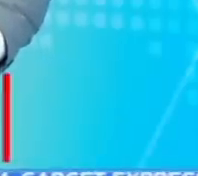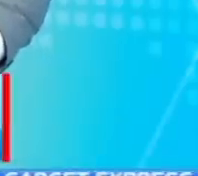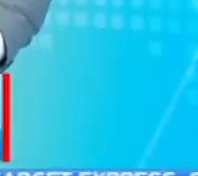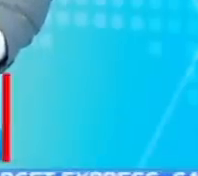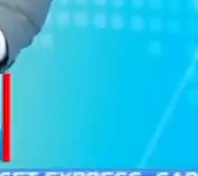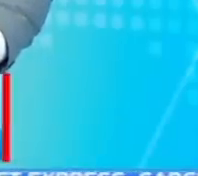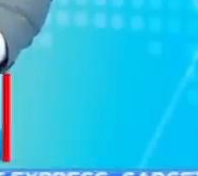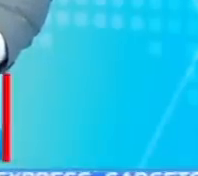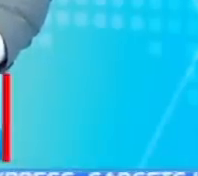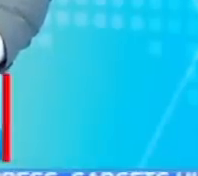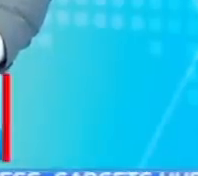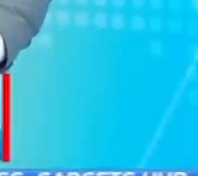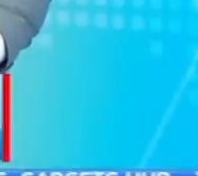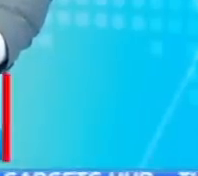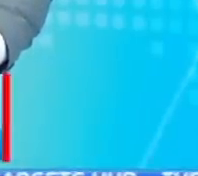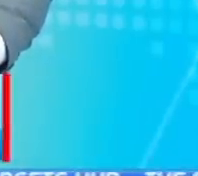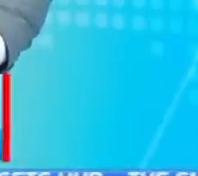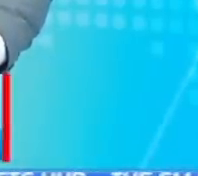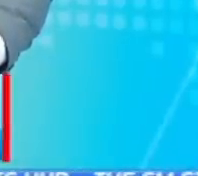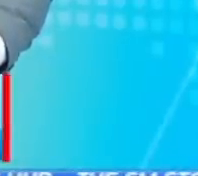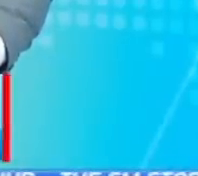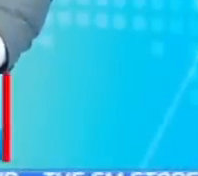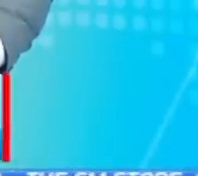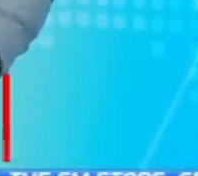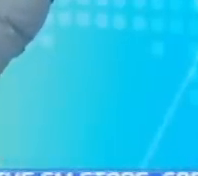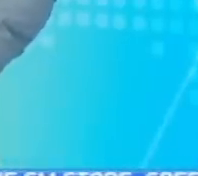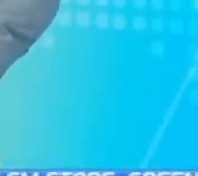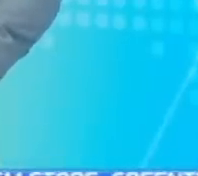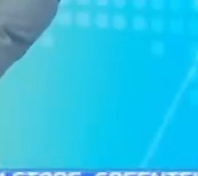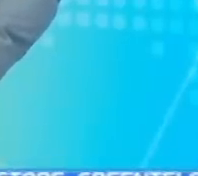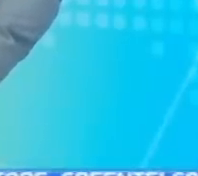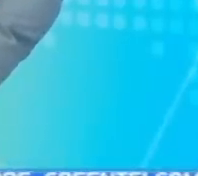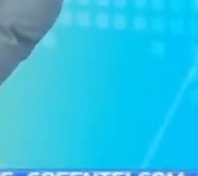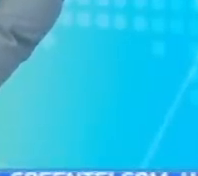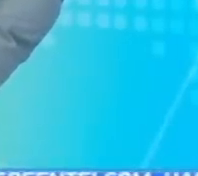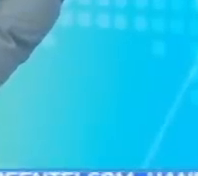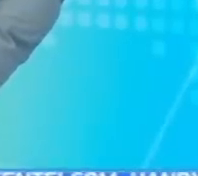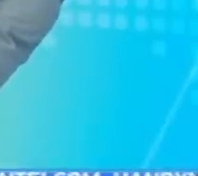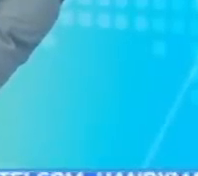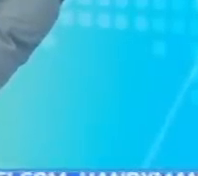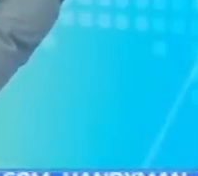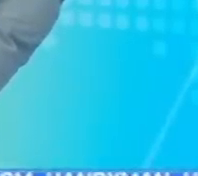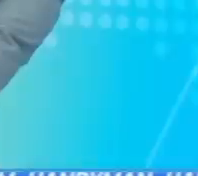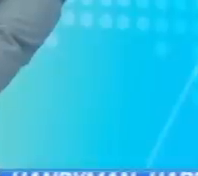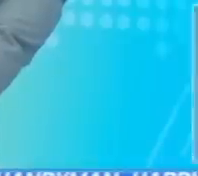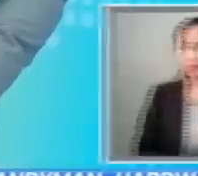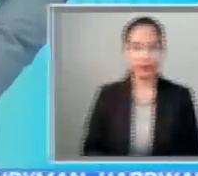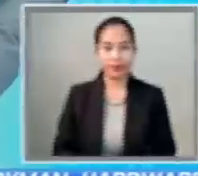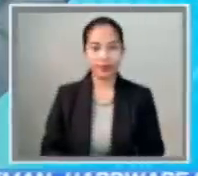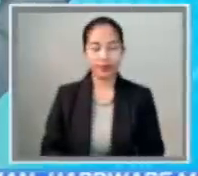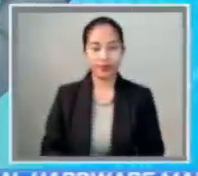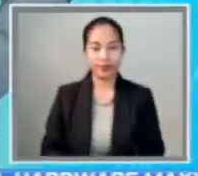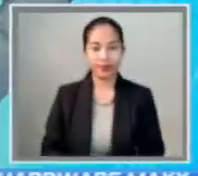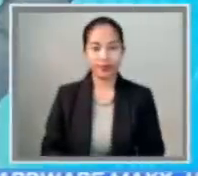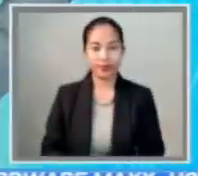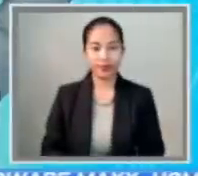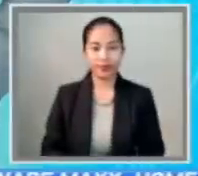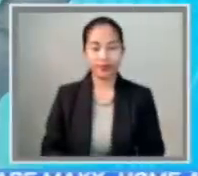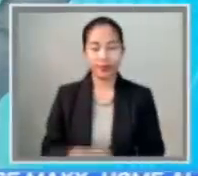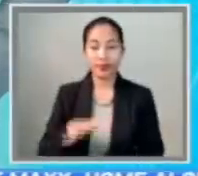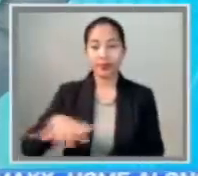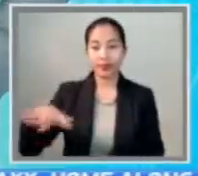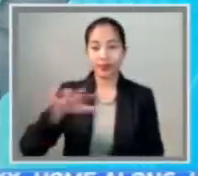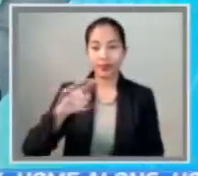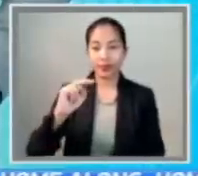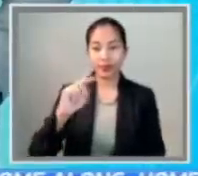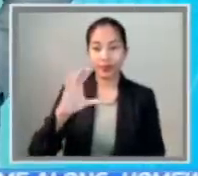Ginising na malakas na pag-ulan ang ilang bahagi ng Metro Manila at kalapit na lugar. Sa Malabon, nagmistulang ilog ang ilang kalsada dahil